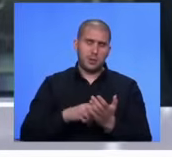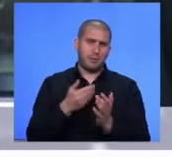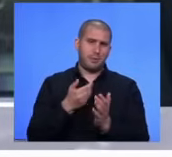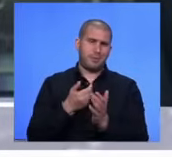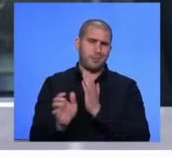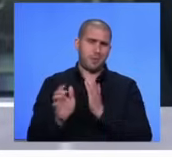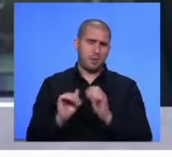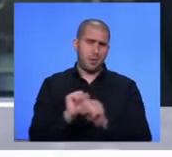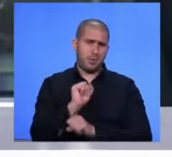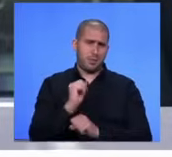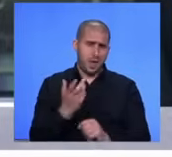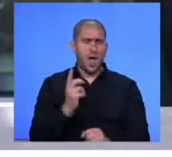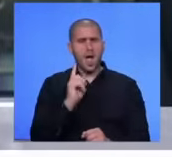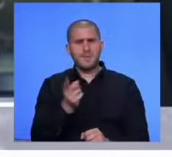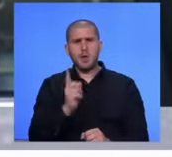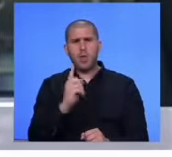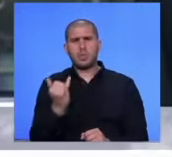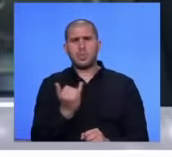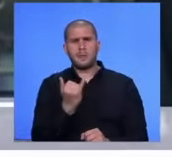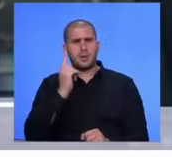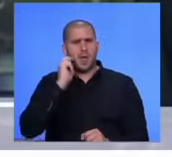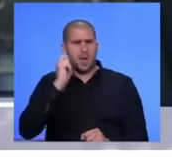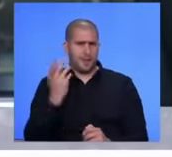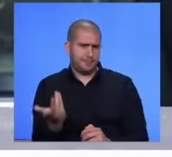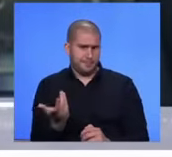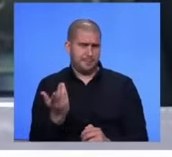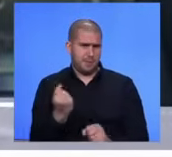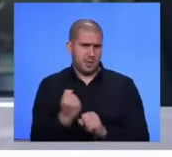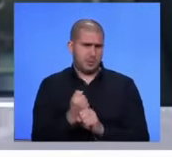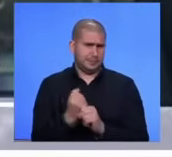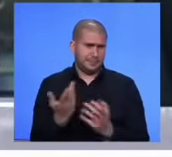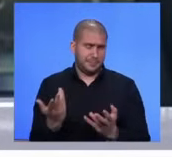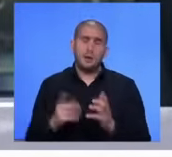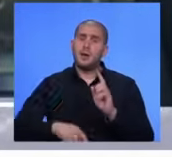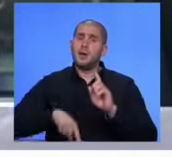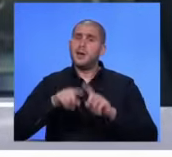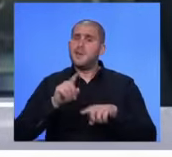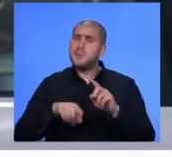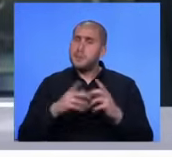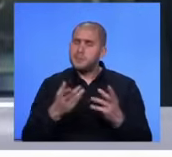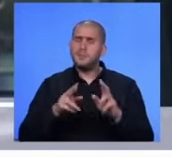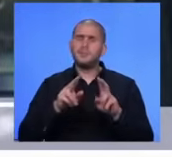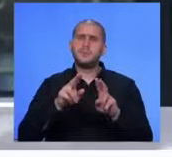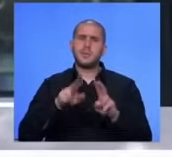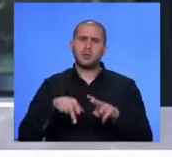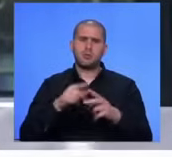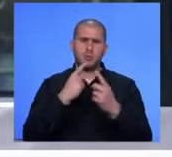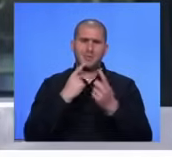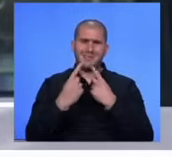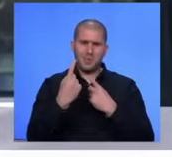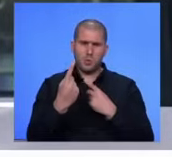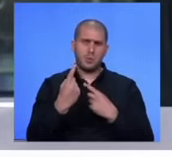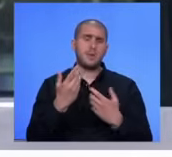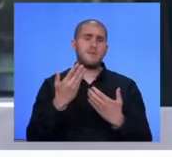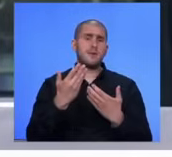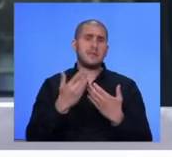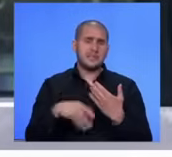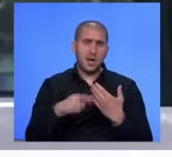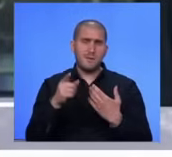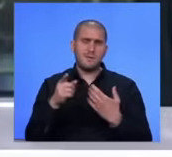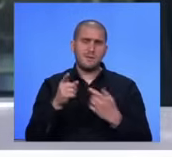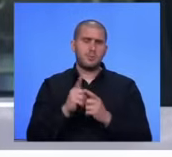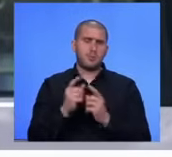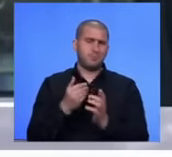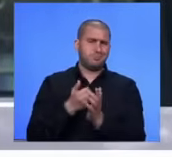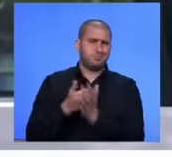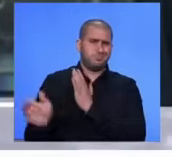לדחות עתירה על הסף, אבל לא תמיד זה חכם לעשות את זה. לפעמים יש בדיון ובסופו של דבר דחיית